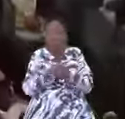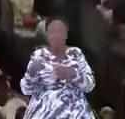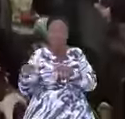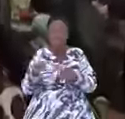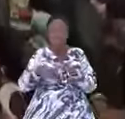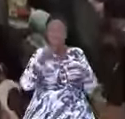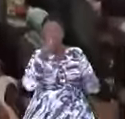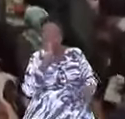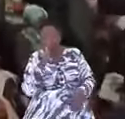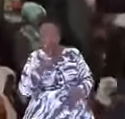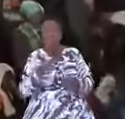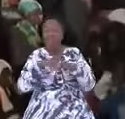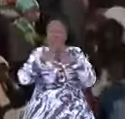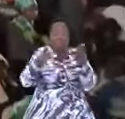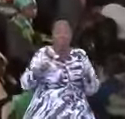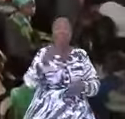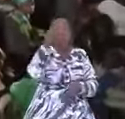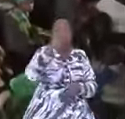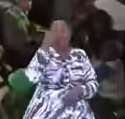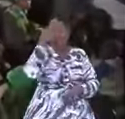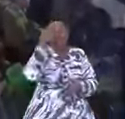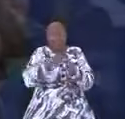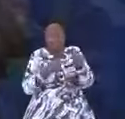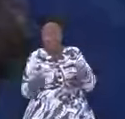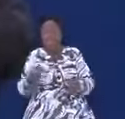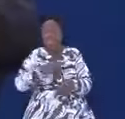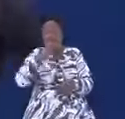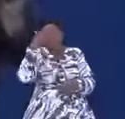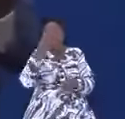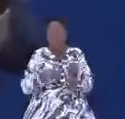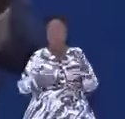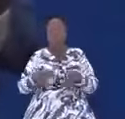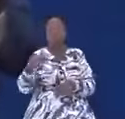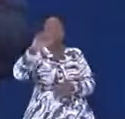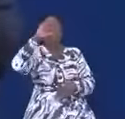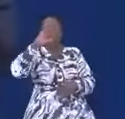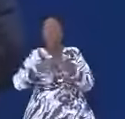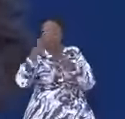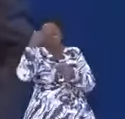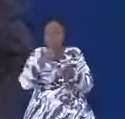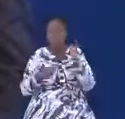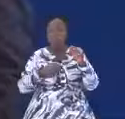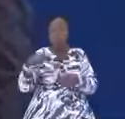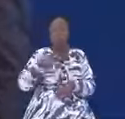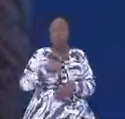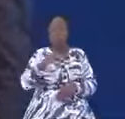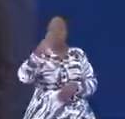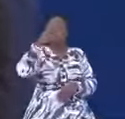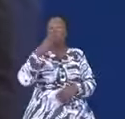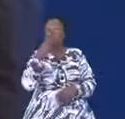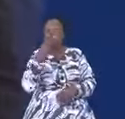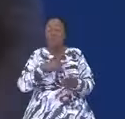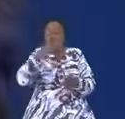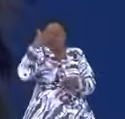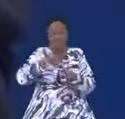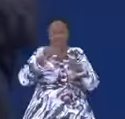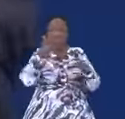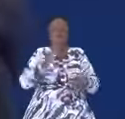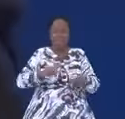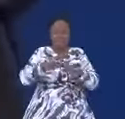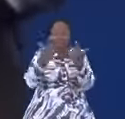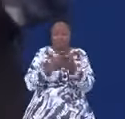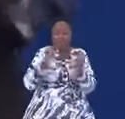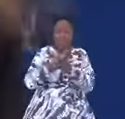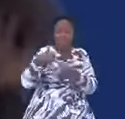été et c'est ce que nous vivons il sait ce que nous fûmes ans et connaît les gangs dans lesquelles nous nous associons lui